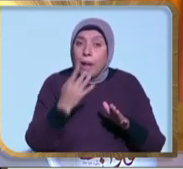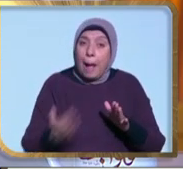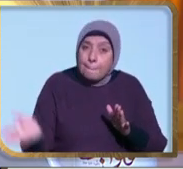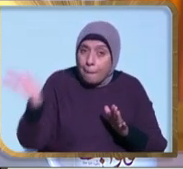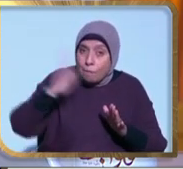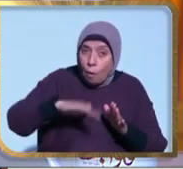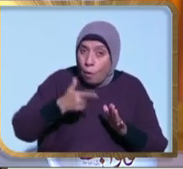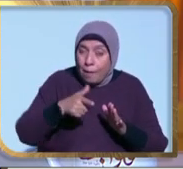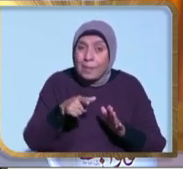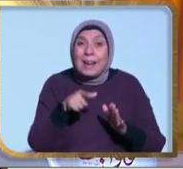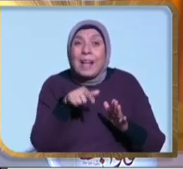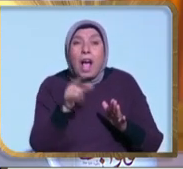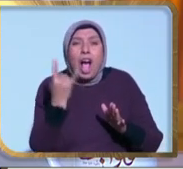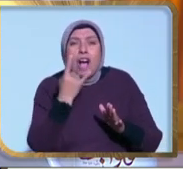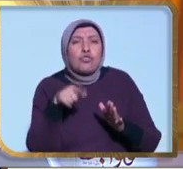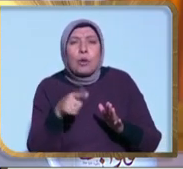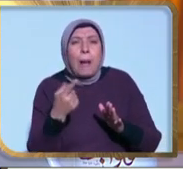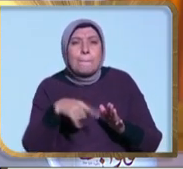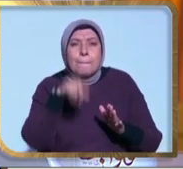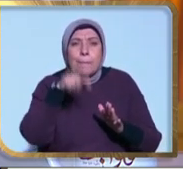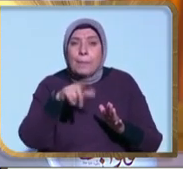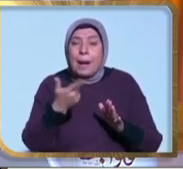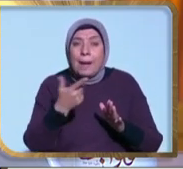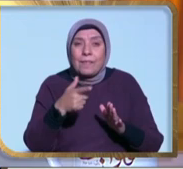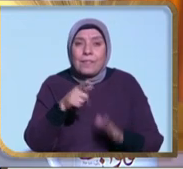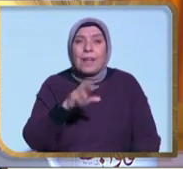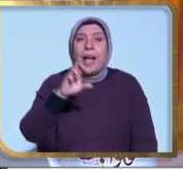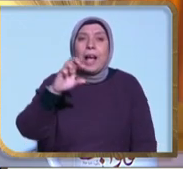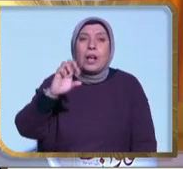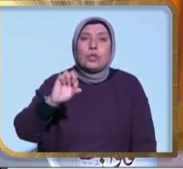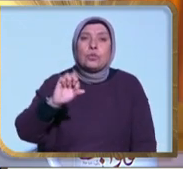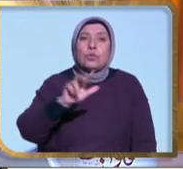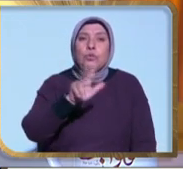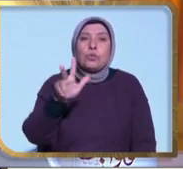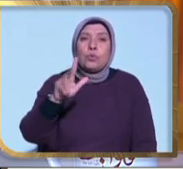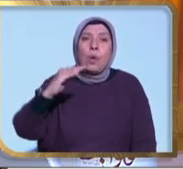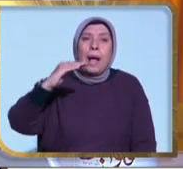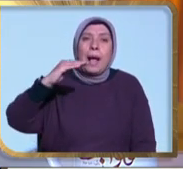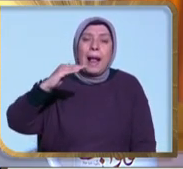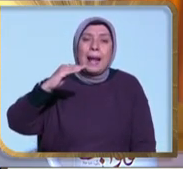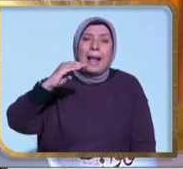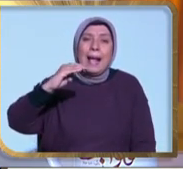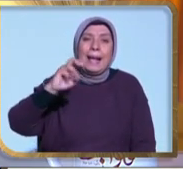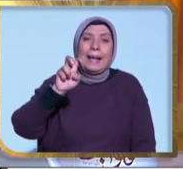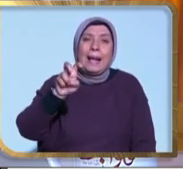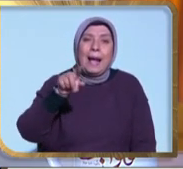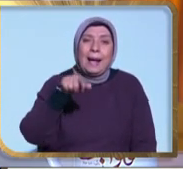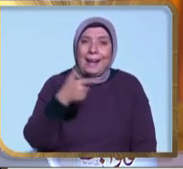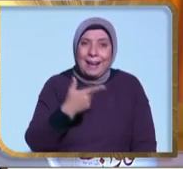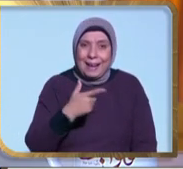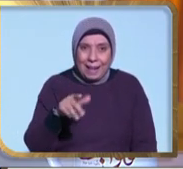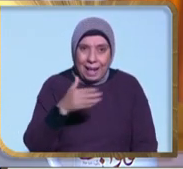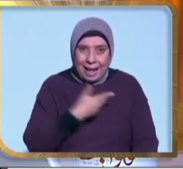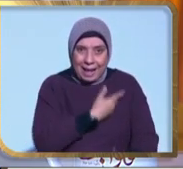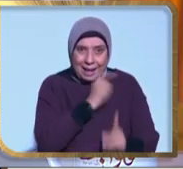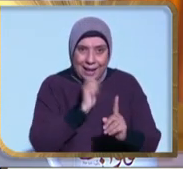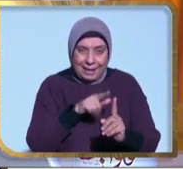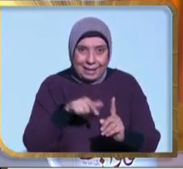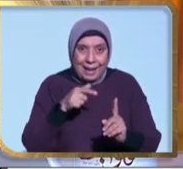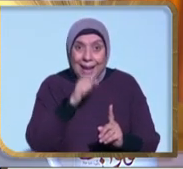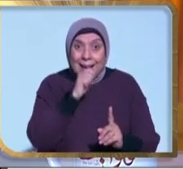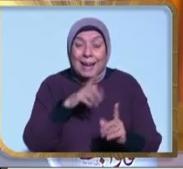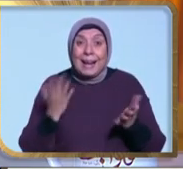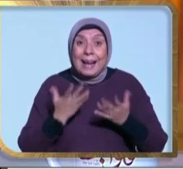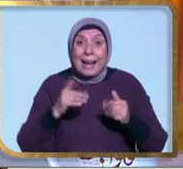ليله واتممناها بعشر فتم ميقات ربه اربعين لله